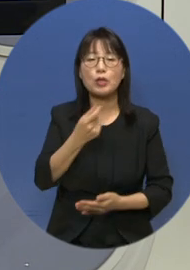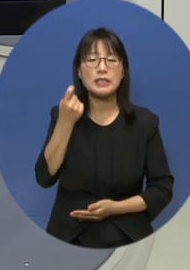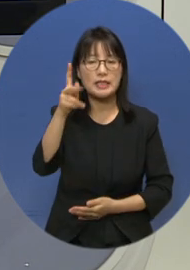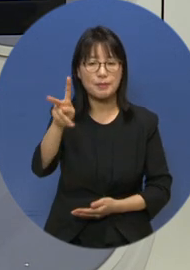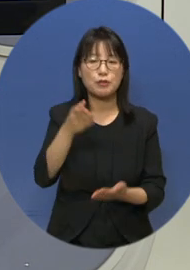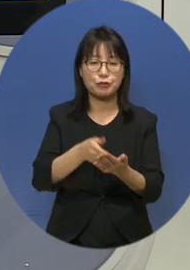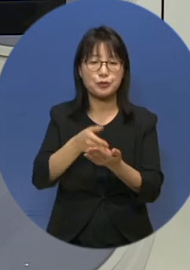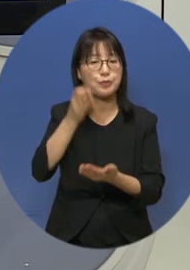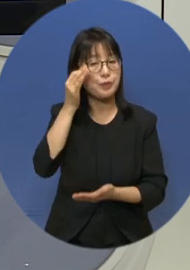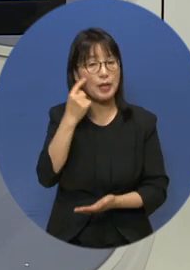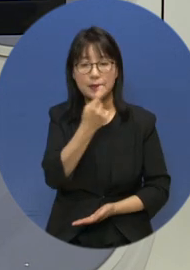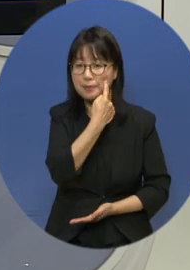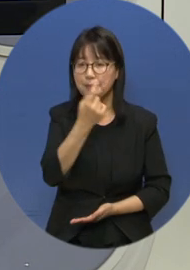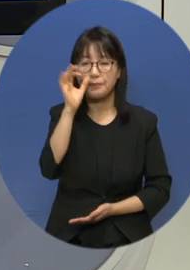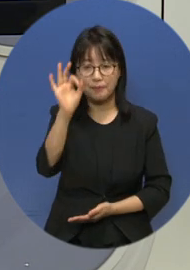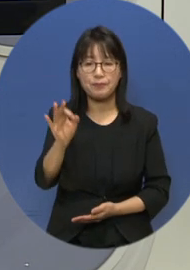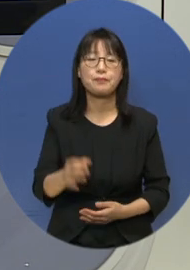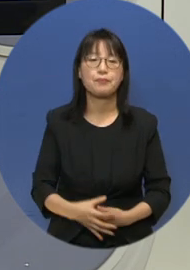있습니다